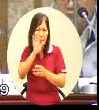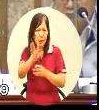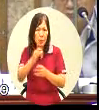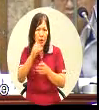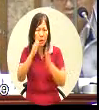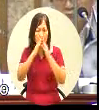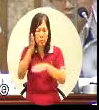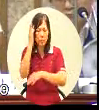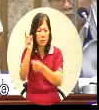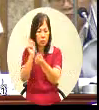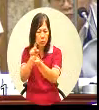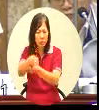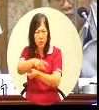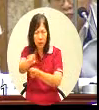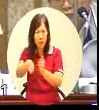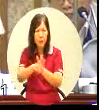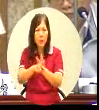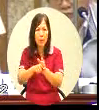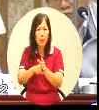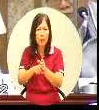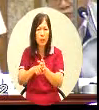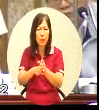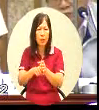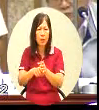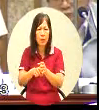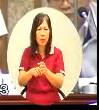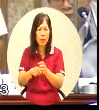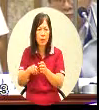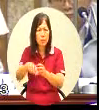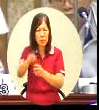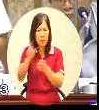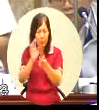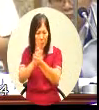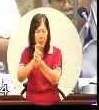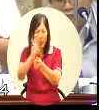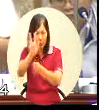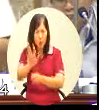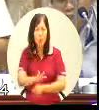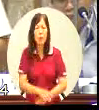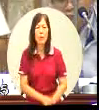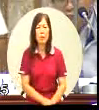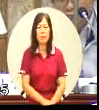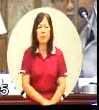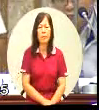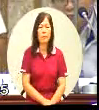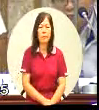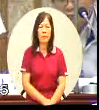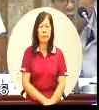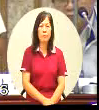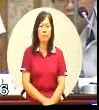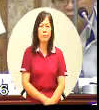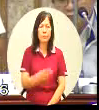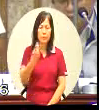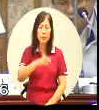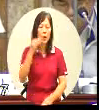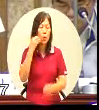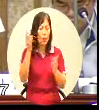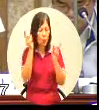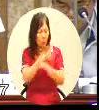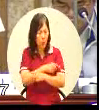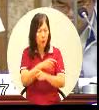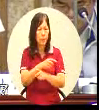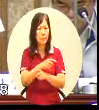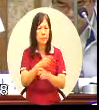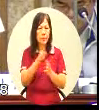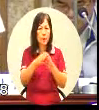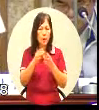市政府对他们对这些市民朋友的一个照顾齁。那有关他来换花齁，他的条